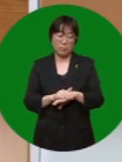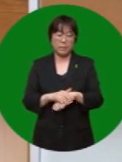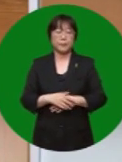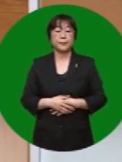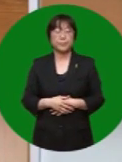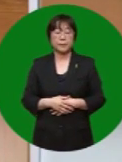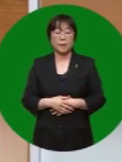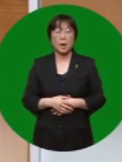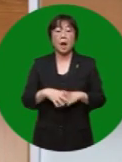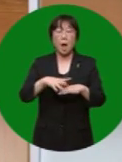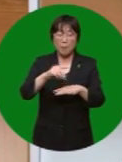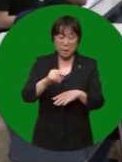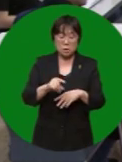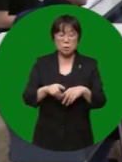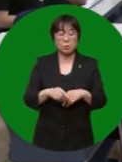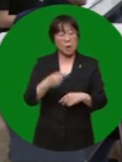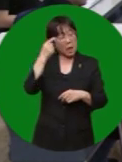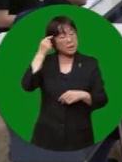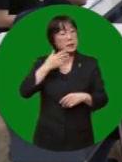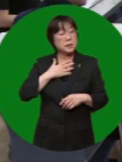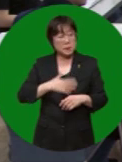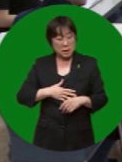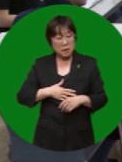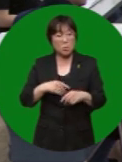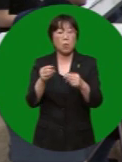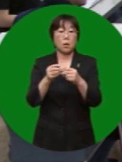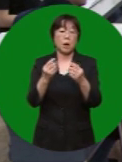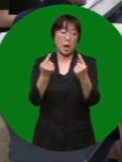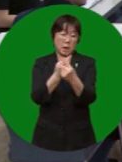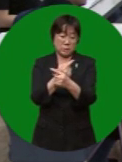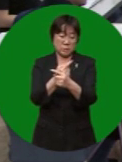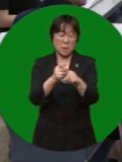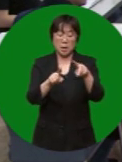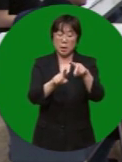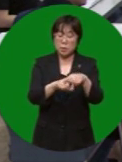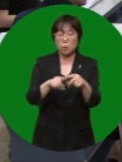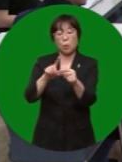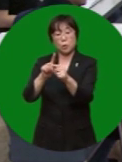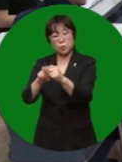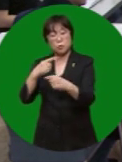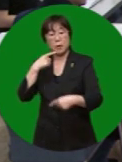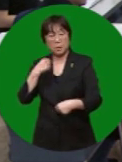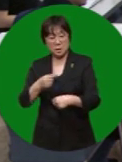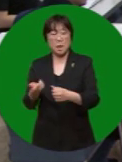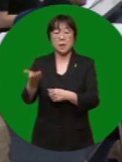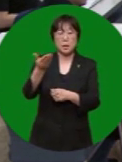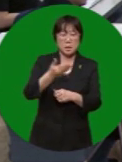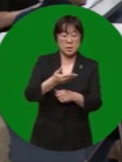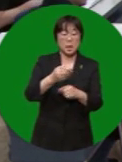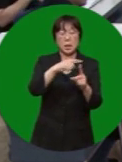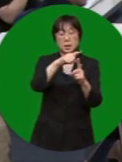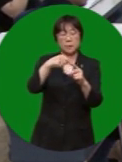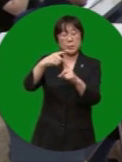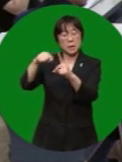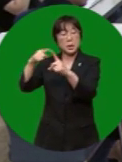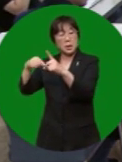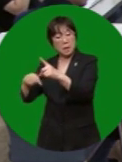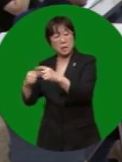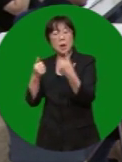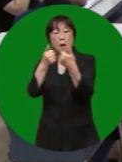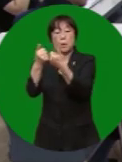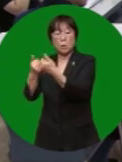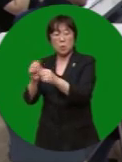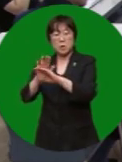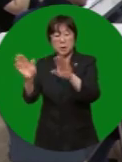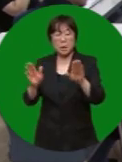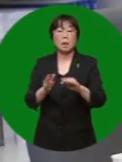よね。まずは認識の改善、小学生中学生、さらに PTA へのアプローチから